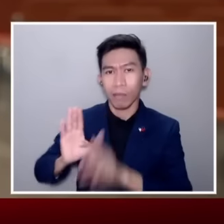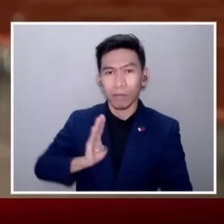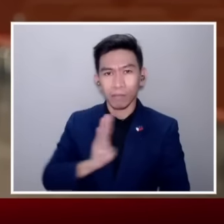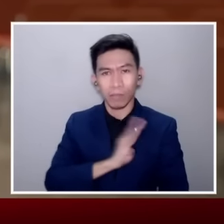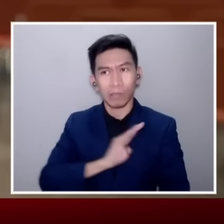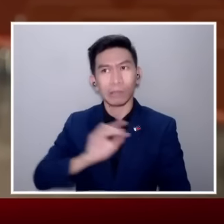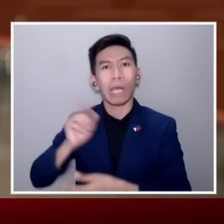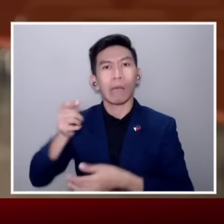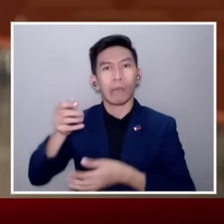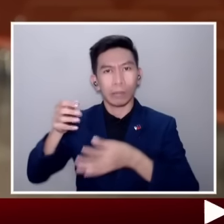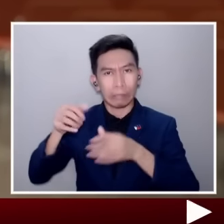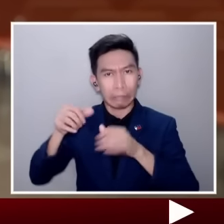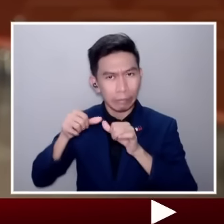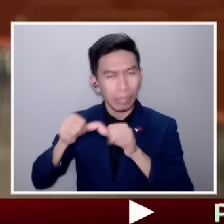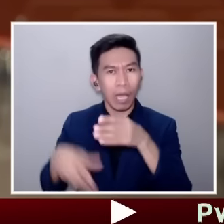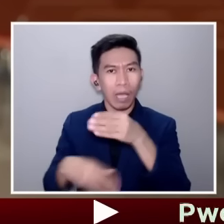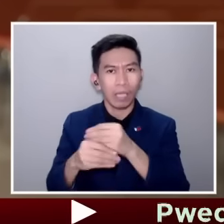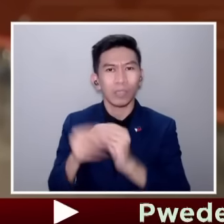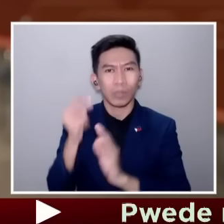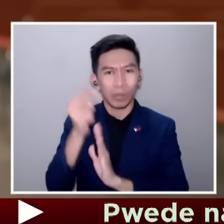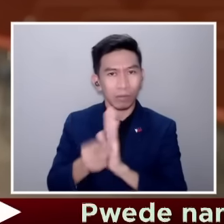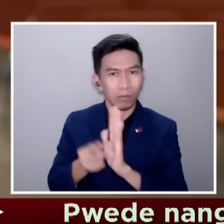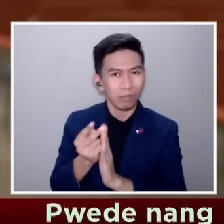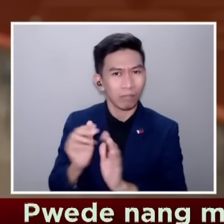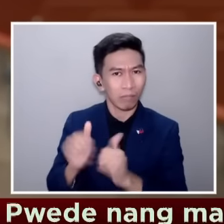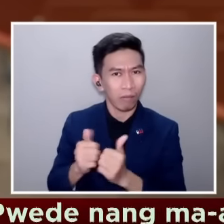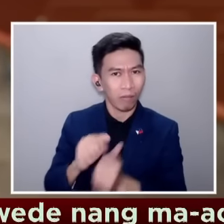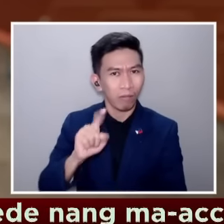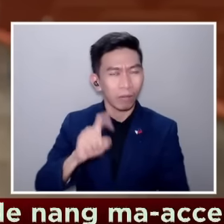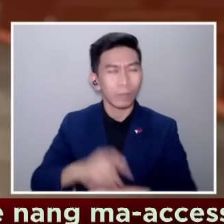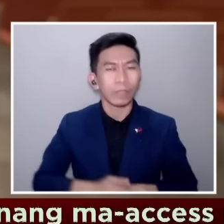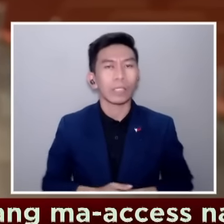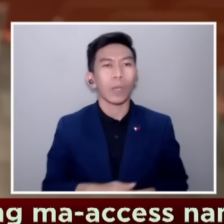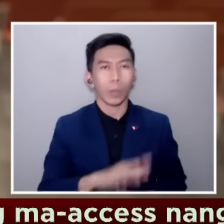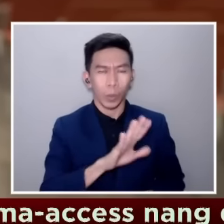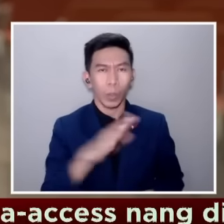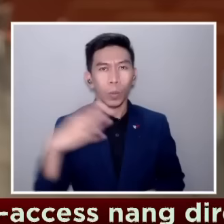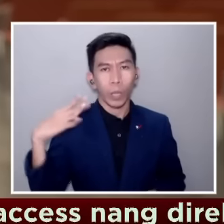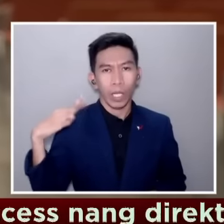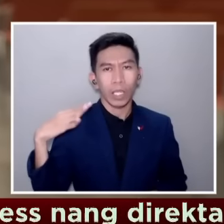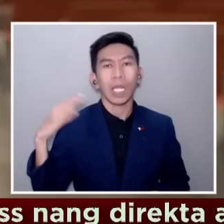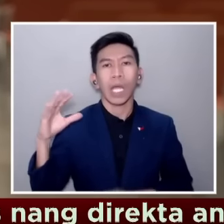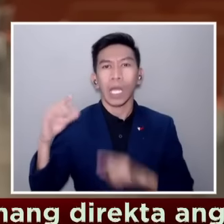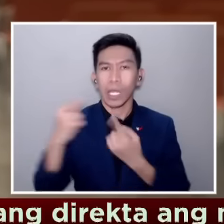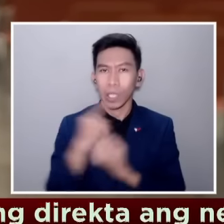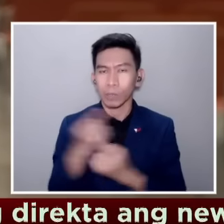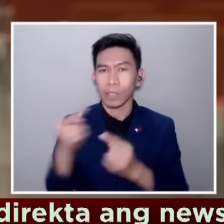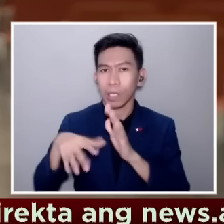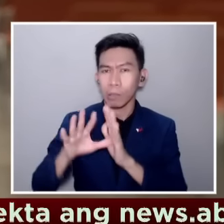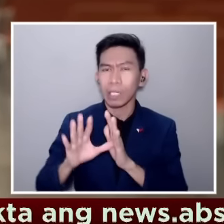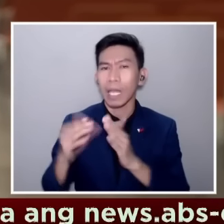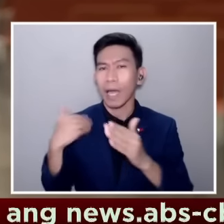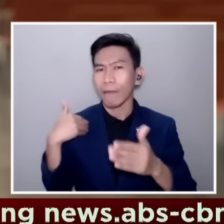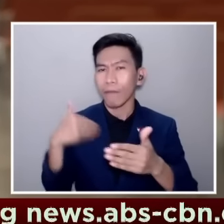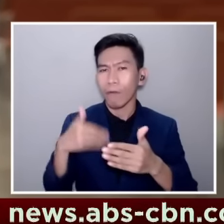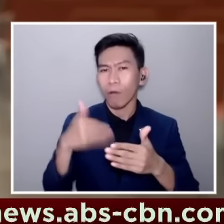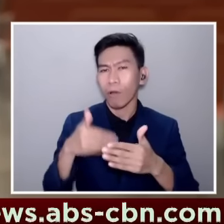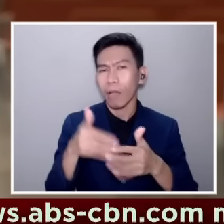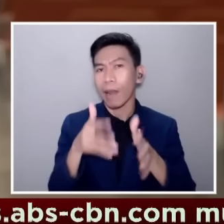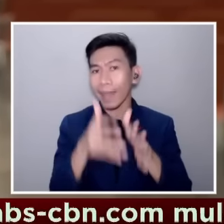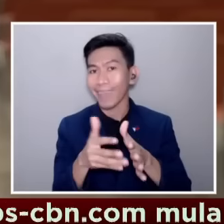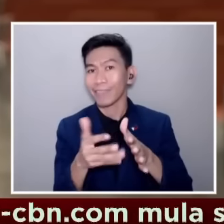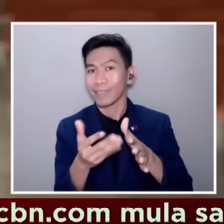Mang Karen, ito po ha, hintayin po natin yung magiging announcement ng COMELEC dahil total naman po may ilang minuto pa bago yung eksaktong 7:00 po ng